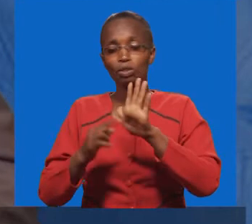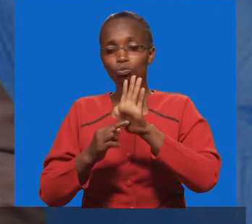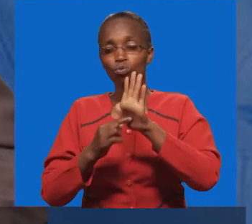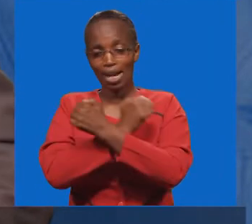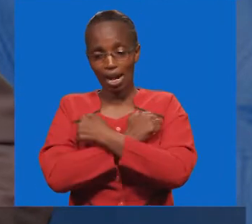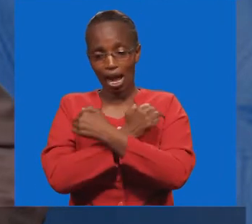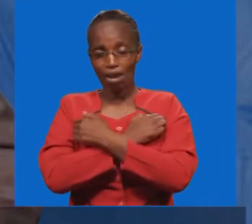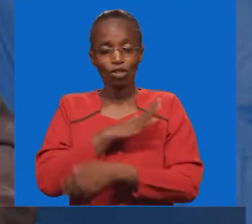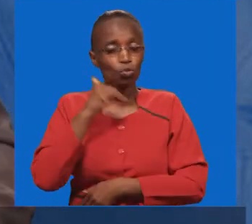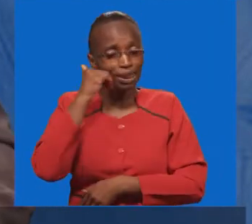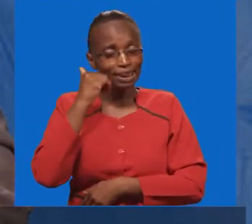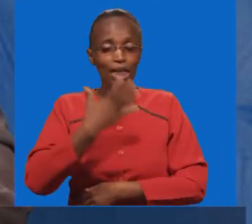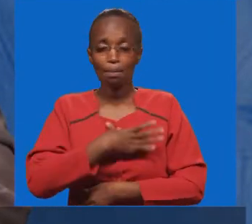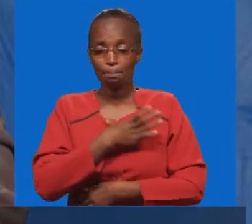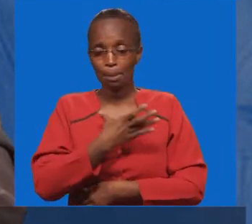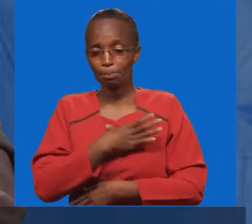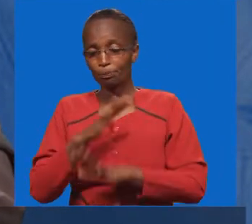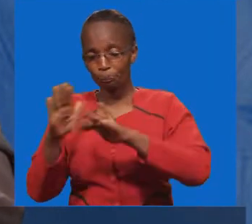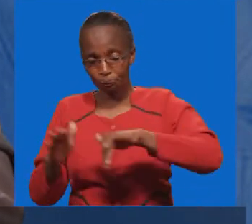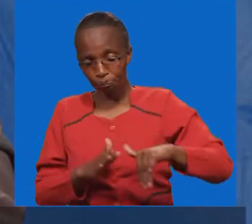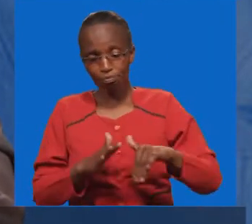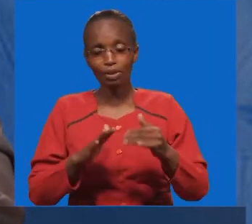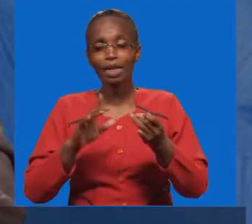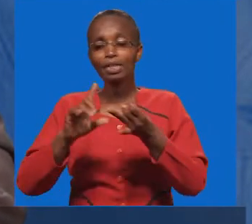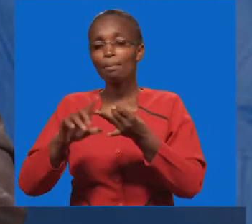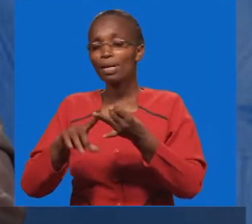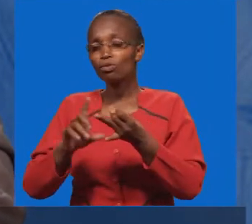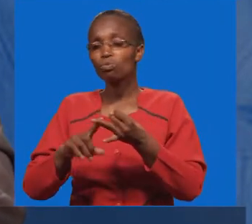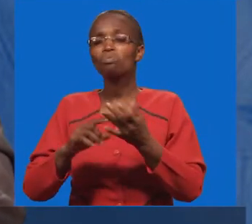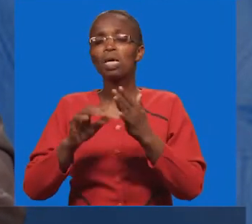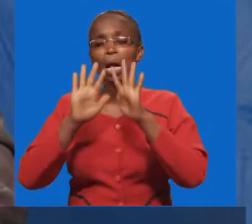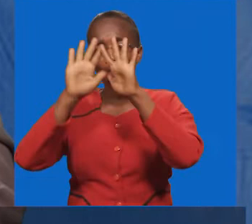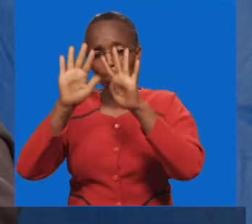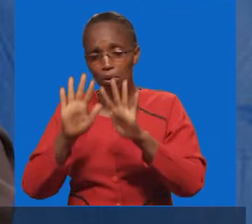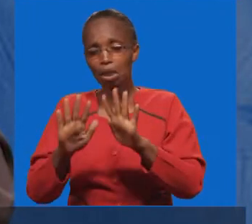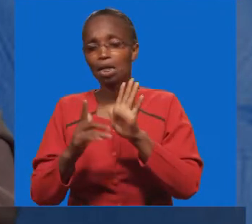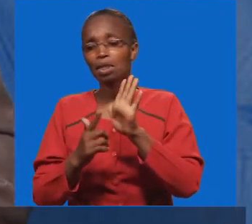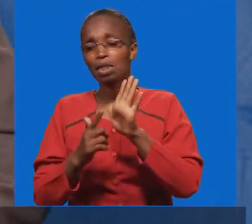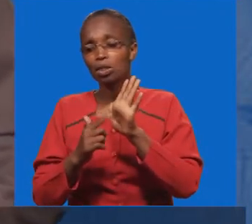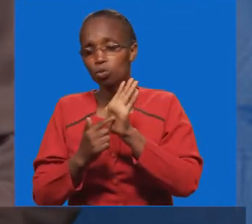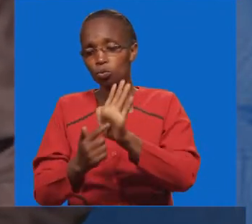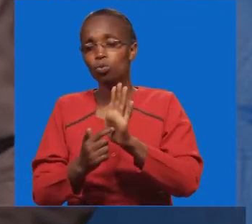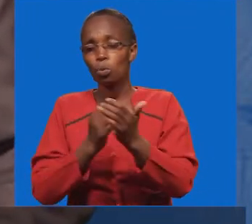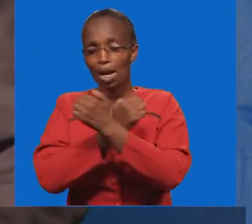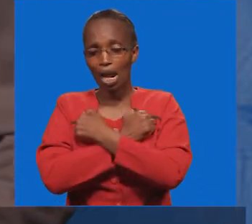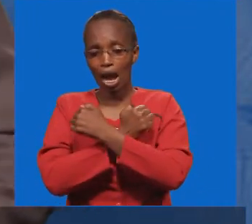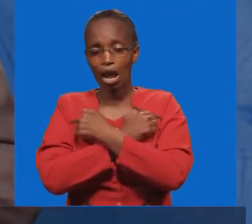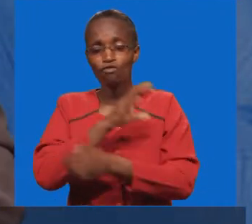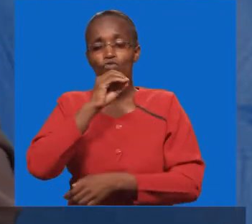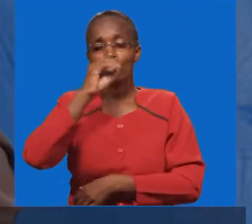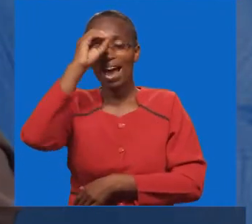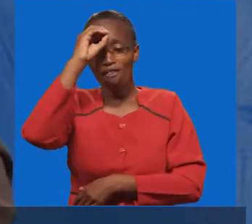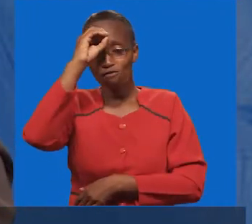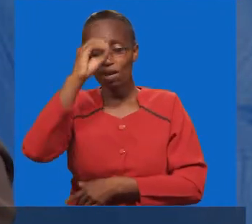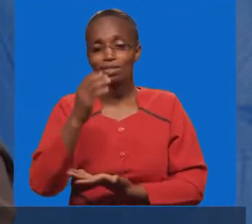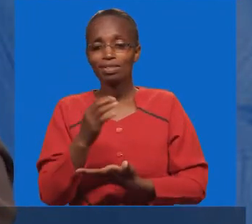asifiwe. Mtazamaji mpendwa, ni vizuri kuonyesha upendo kwa walio wagonjwa. Pia ni vizuri kuonyesha upendo kwa